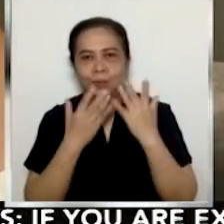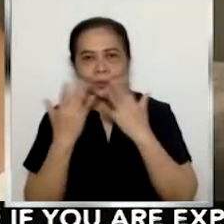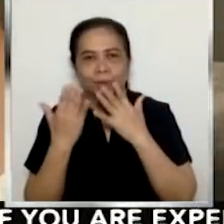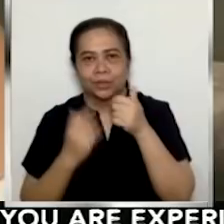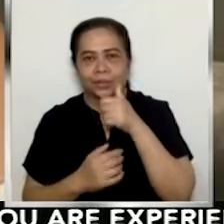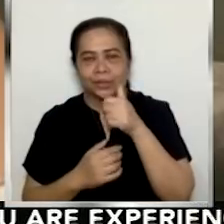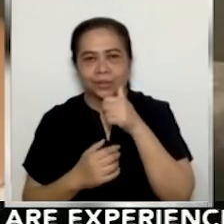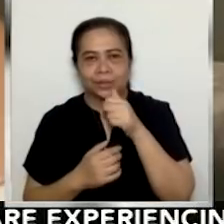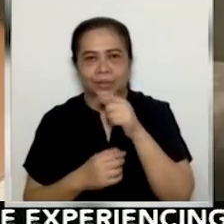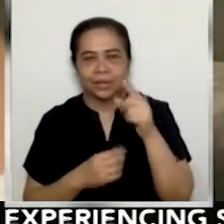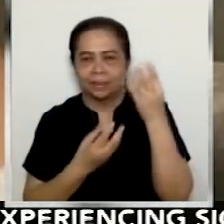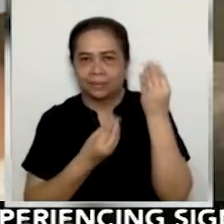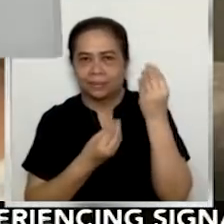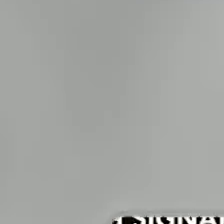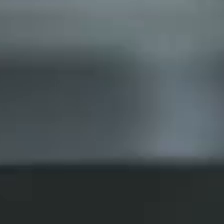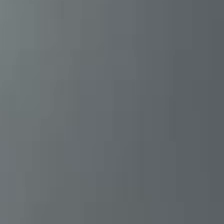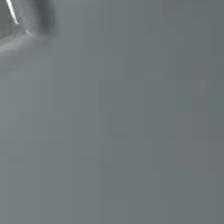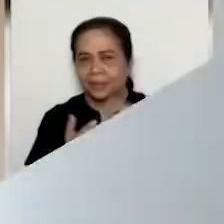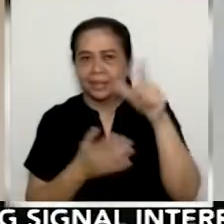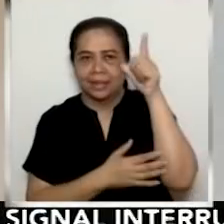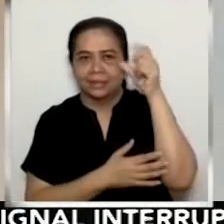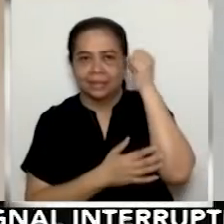yan sa chika ni Lars Santiago.